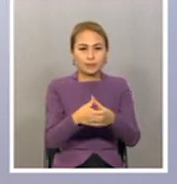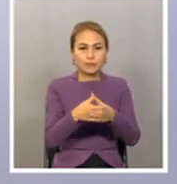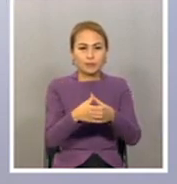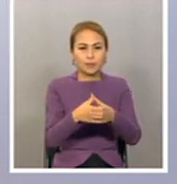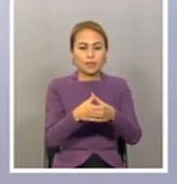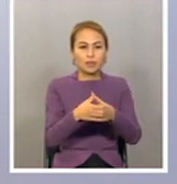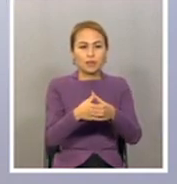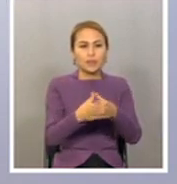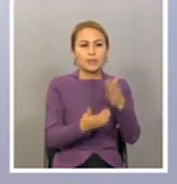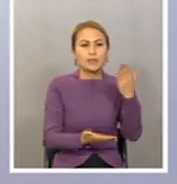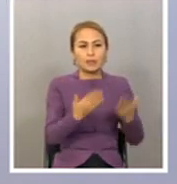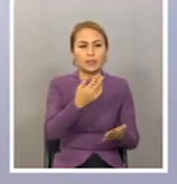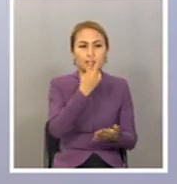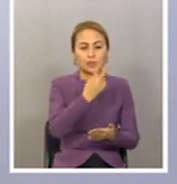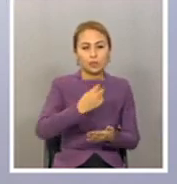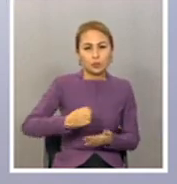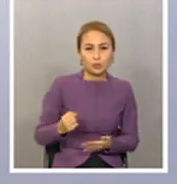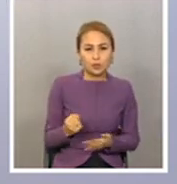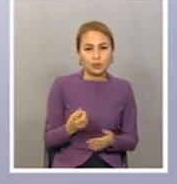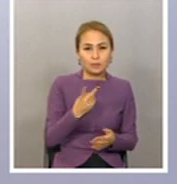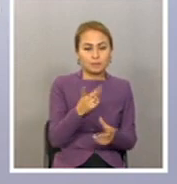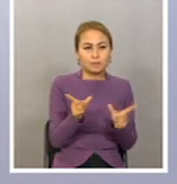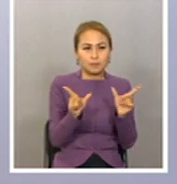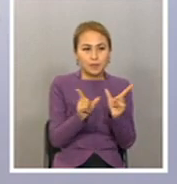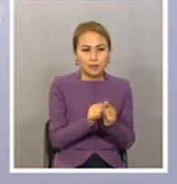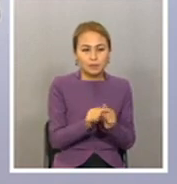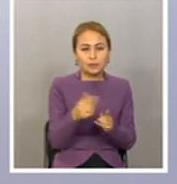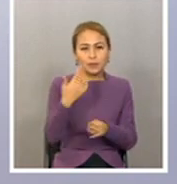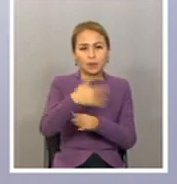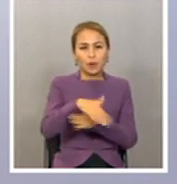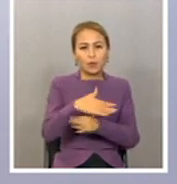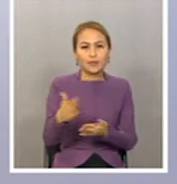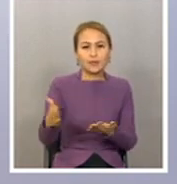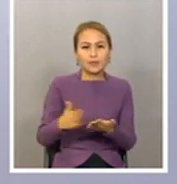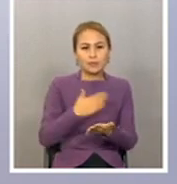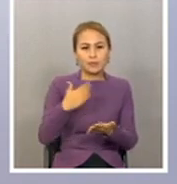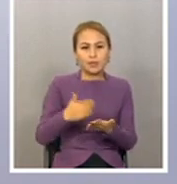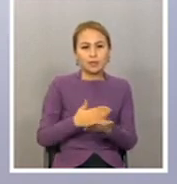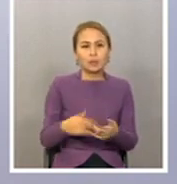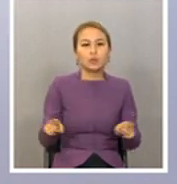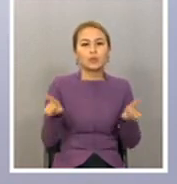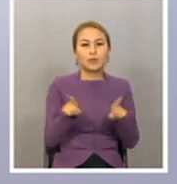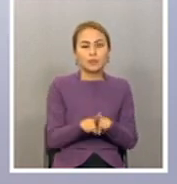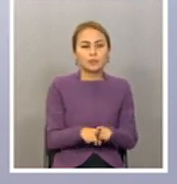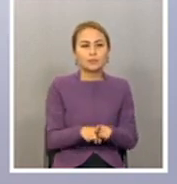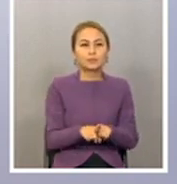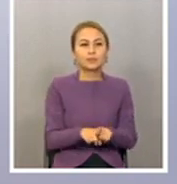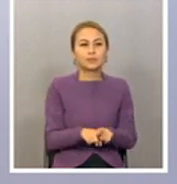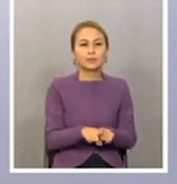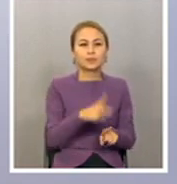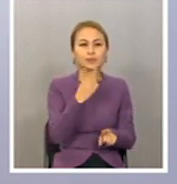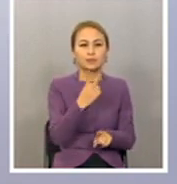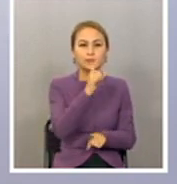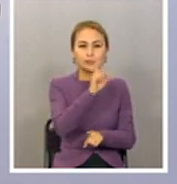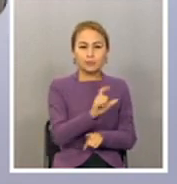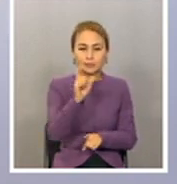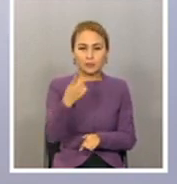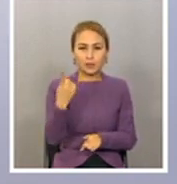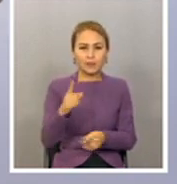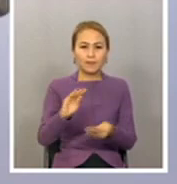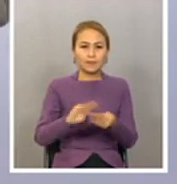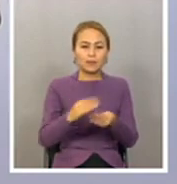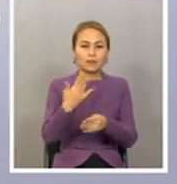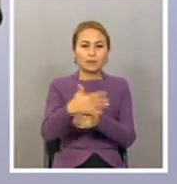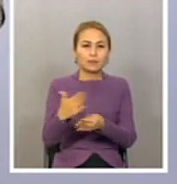немесе 2 дос бірігіп, ауланы сыпырады. Бұл жерде де ауланы сыпыру 2 досқа да